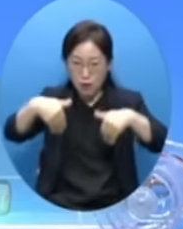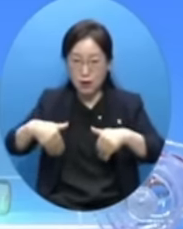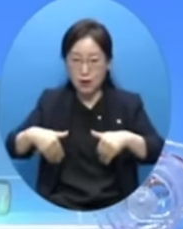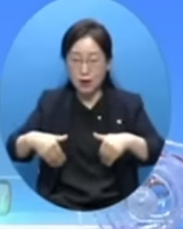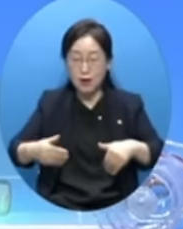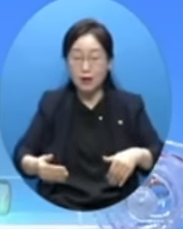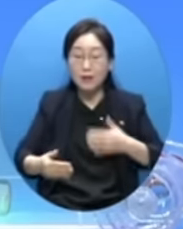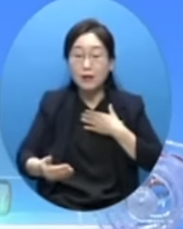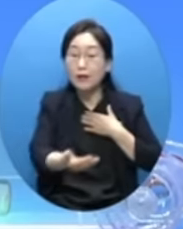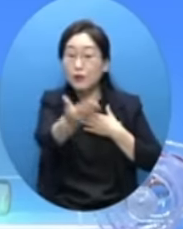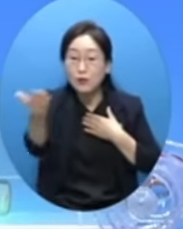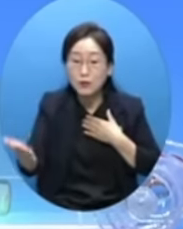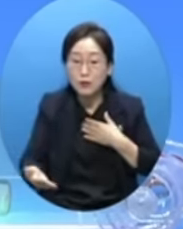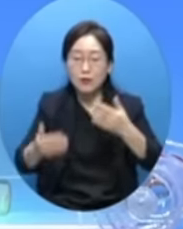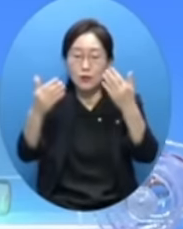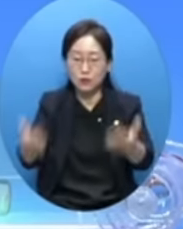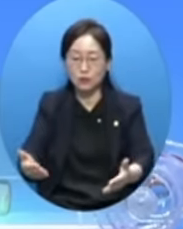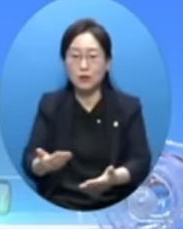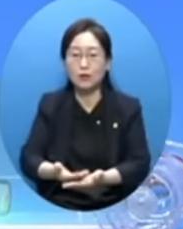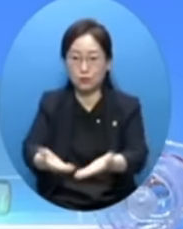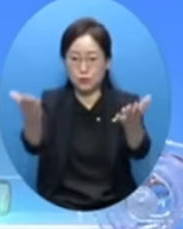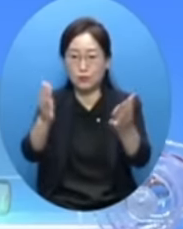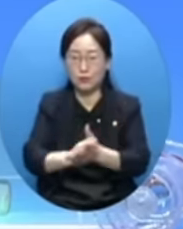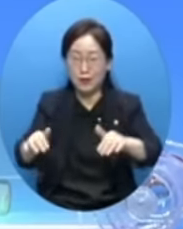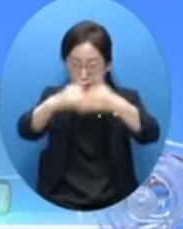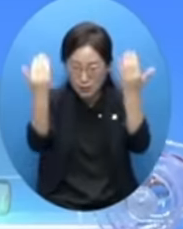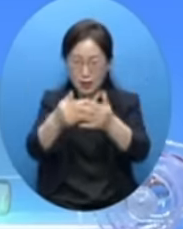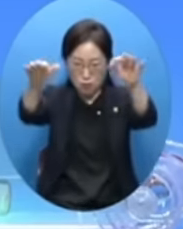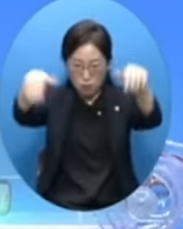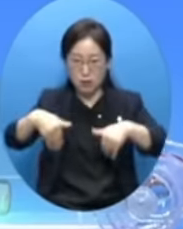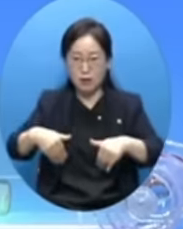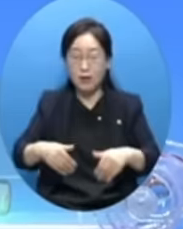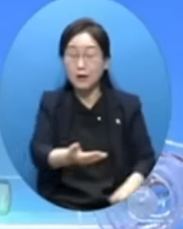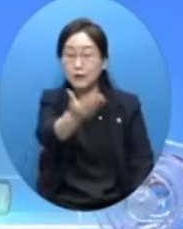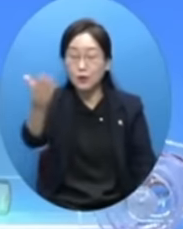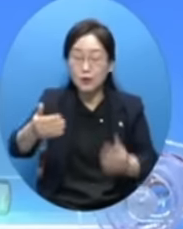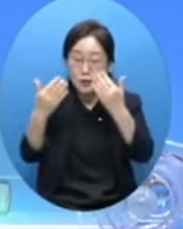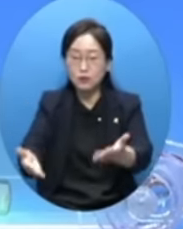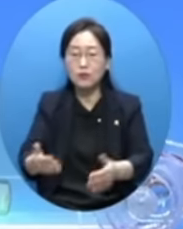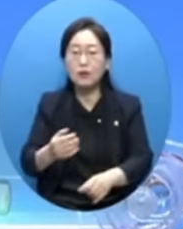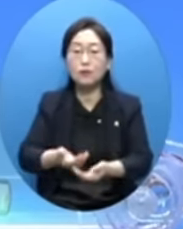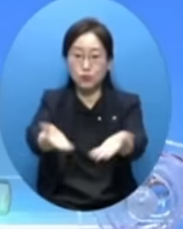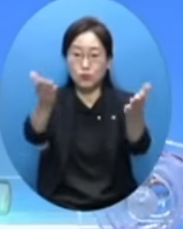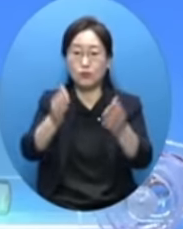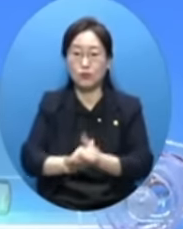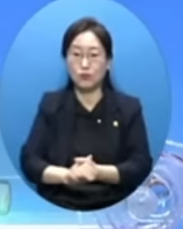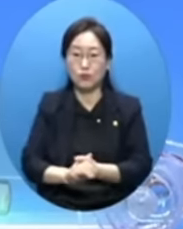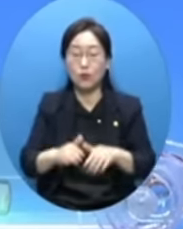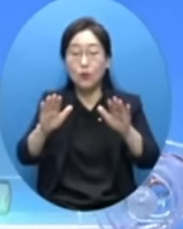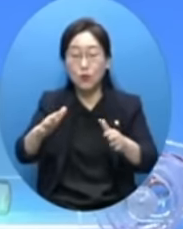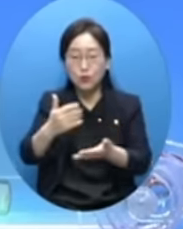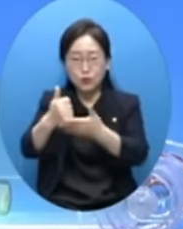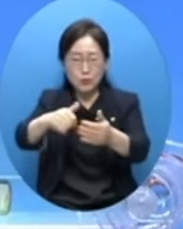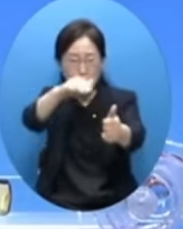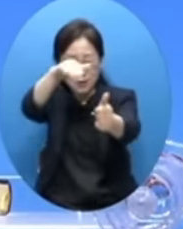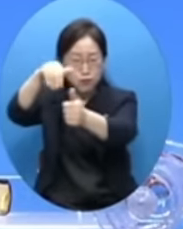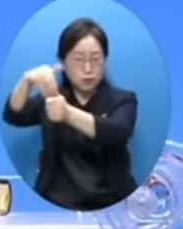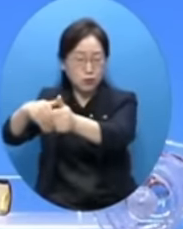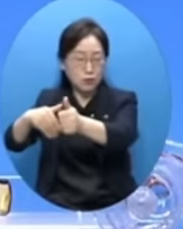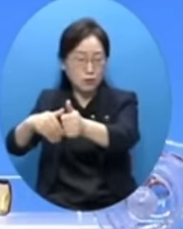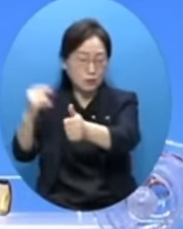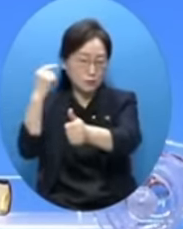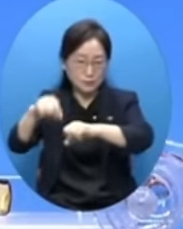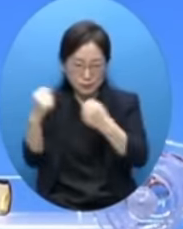내가 너희를 쉬게 하리라. 다 내게로 오라 내가 너희를 쉬게 하리라. 오늘 주님의 부르시는 음성을 들으시기